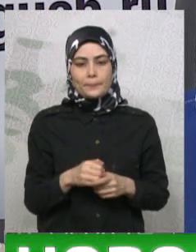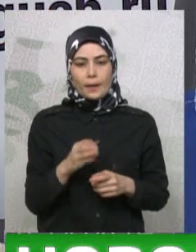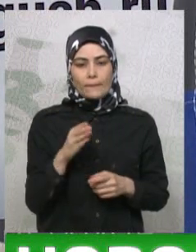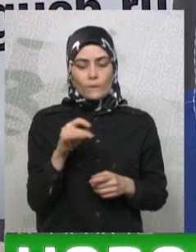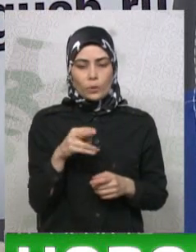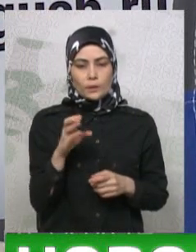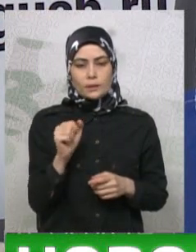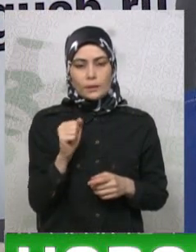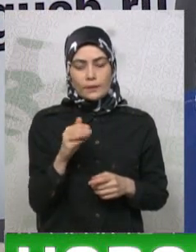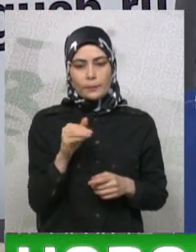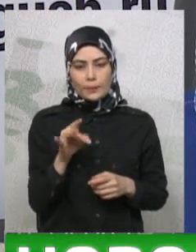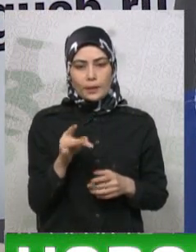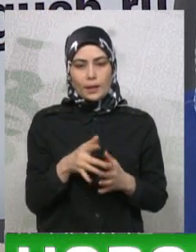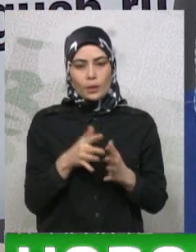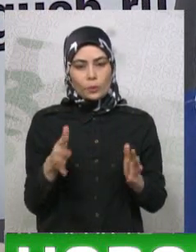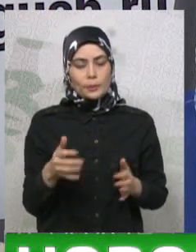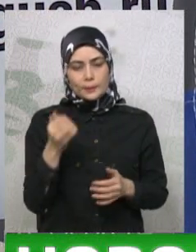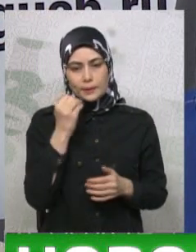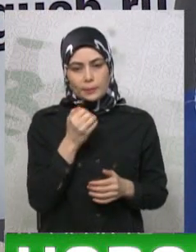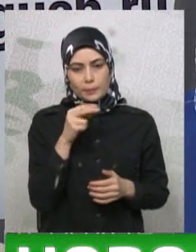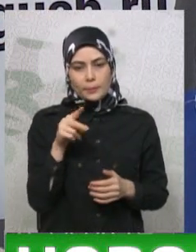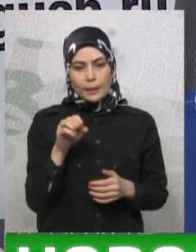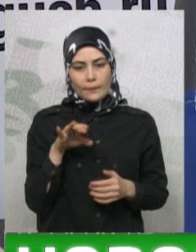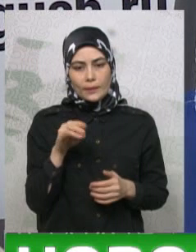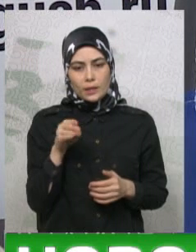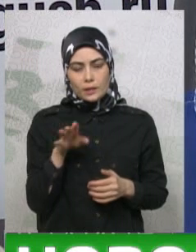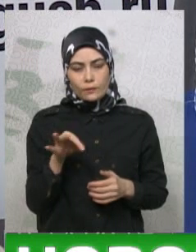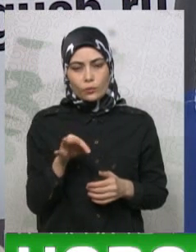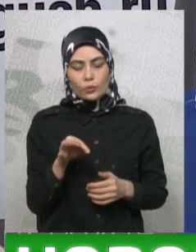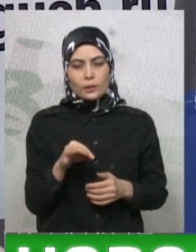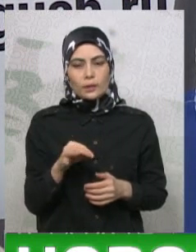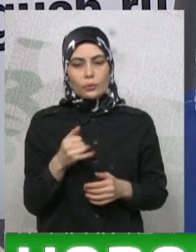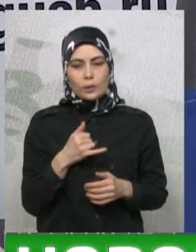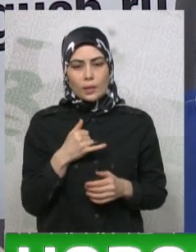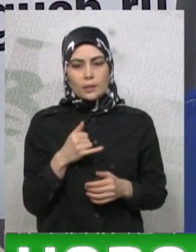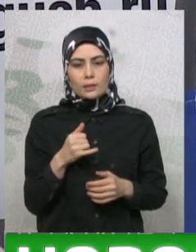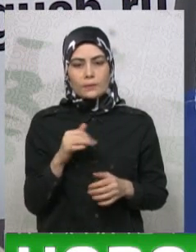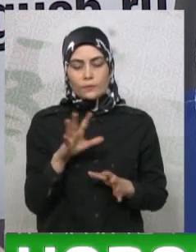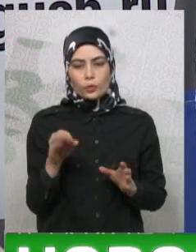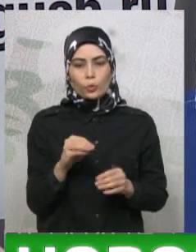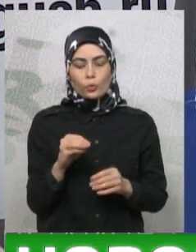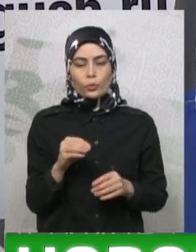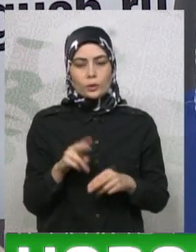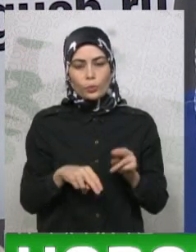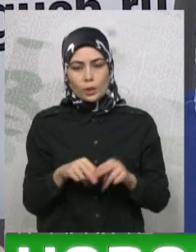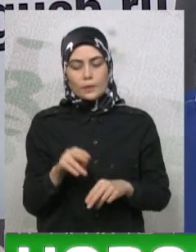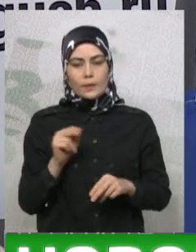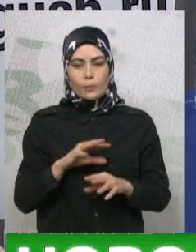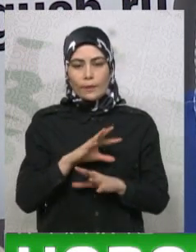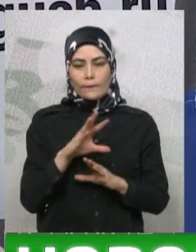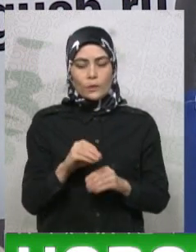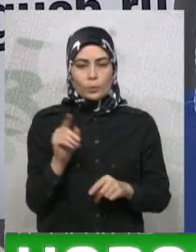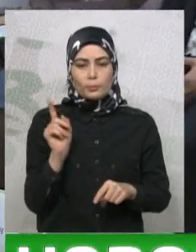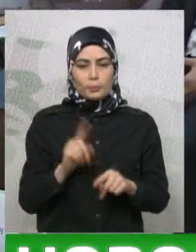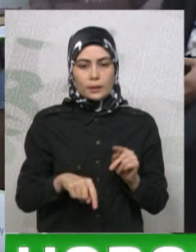фонду «Совмар», огромное спасибо правительству, огромное спасибо Михаилу Сафарбековичу. У нас с огромной скоростью движется проект. Очень бодро идет